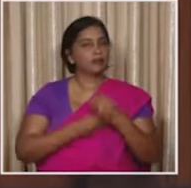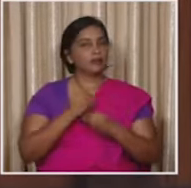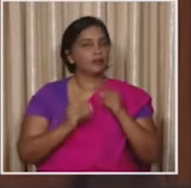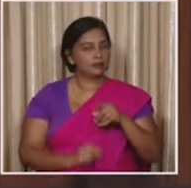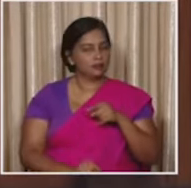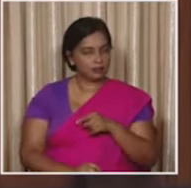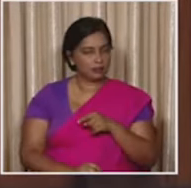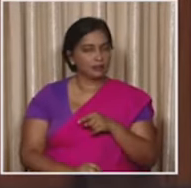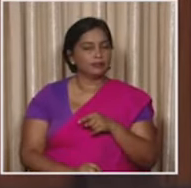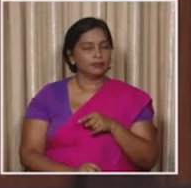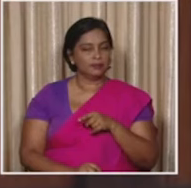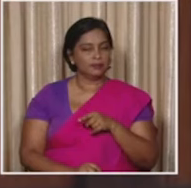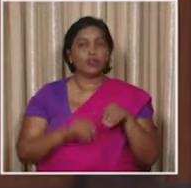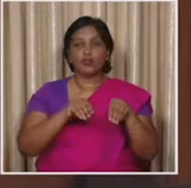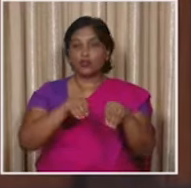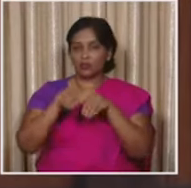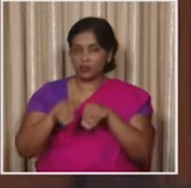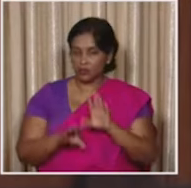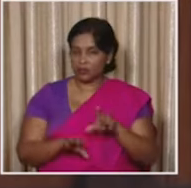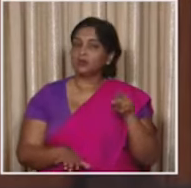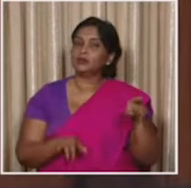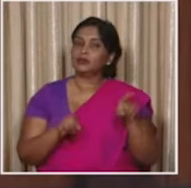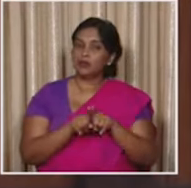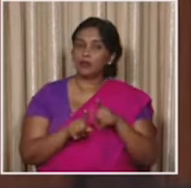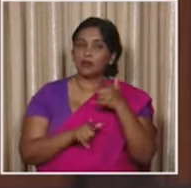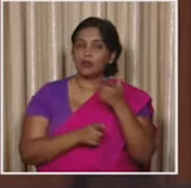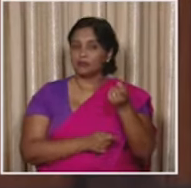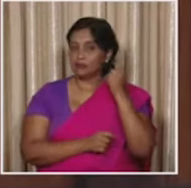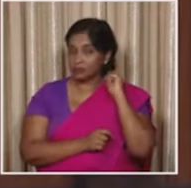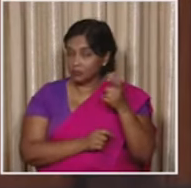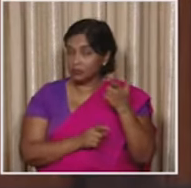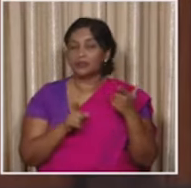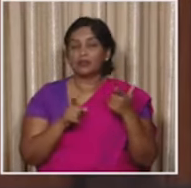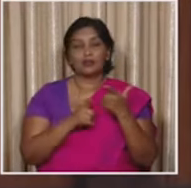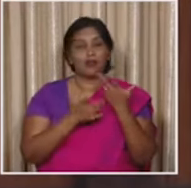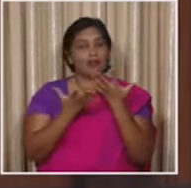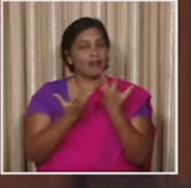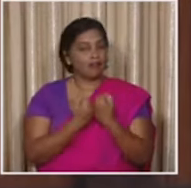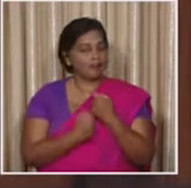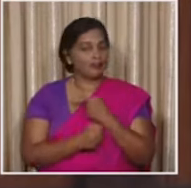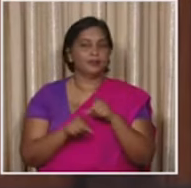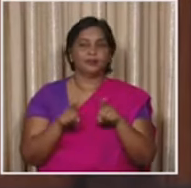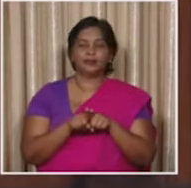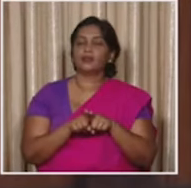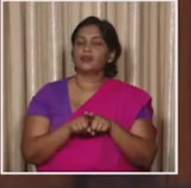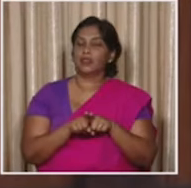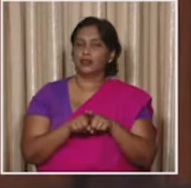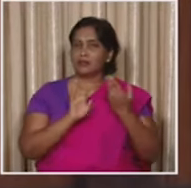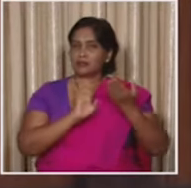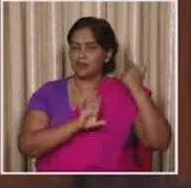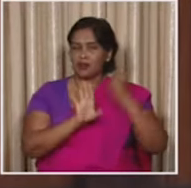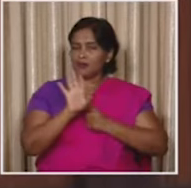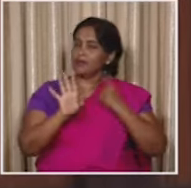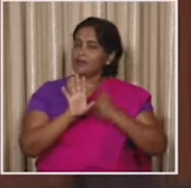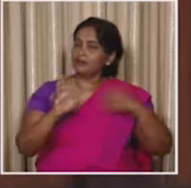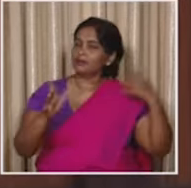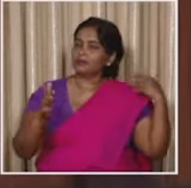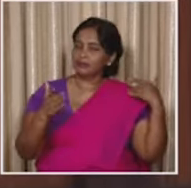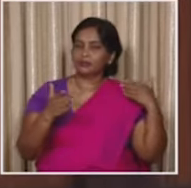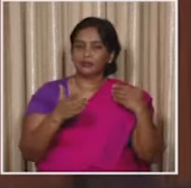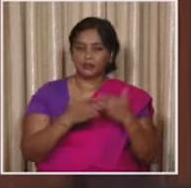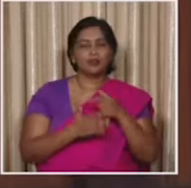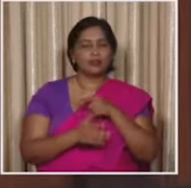விவசாயிகளுக்கு பாரிய நெருக்கடி. விவசாயிகளுக்கு கடந்த எத்தனையோ தசாப்த காலங்களாக யானைகளுடைய பிரச்சனை ஒரு கடும்